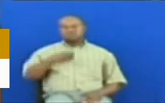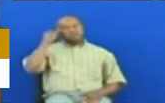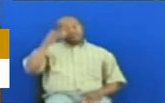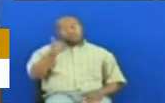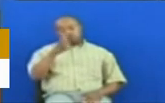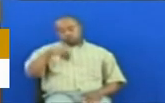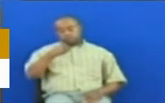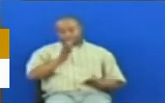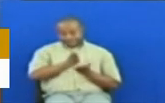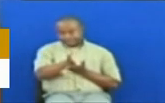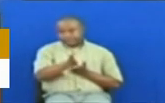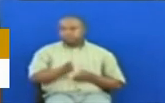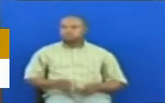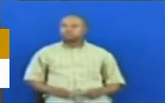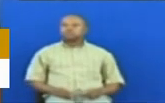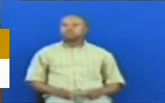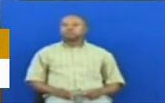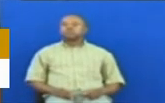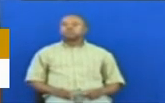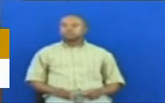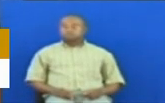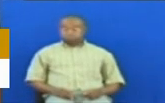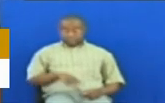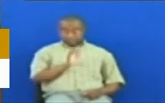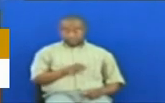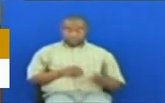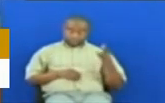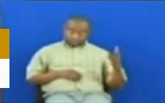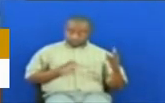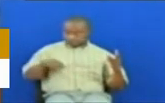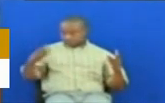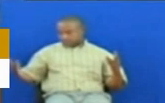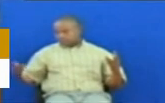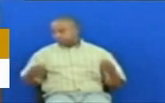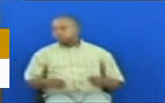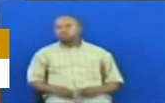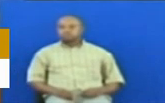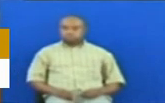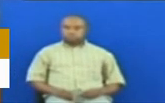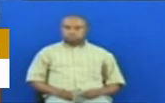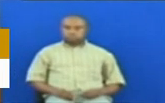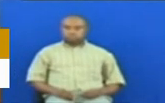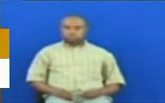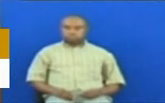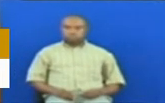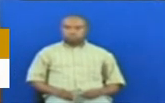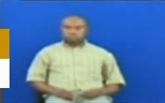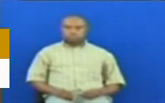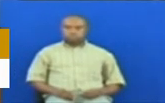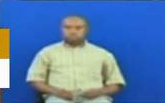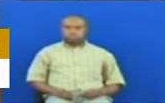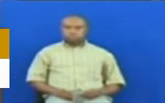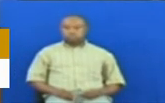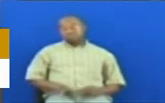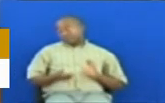tukubali kukubaliana kwamba ni miaka mitatu. Halafu nizame upande mwingine. Haijalishi